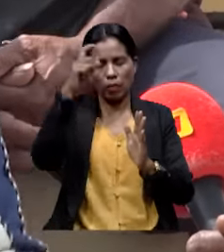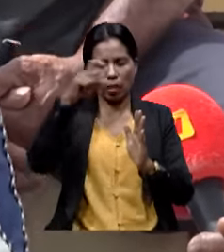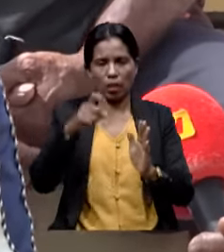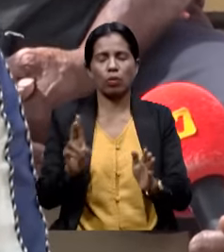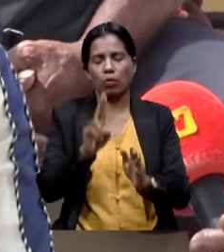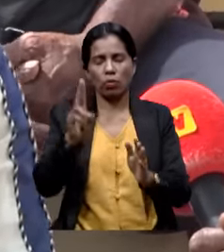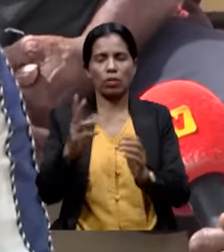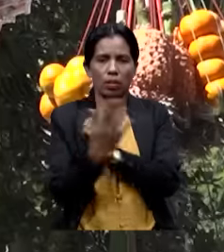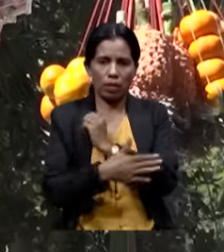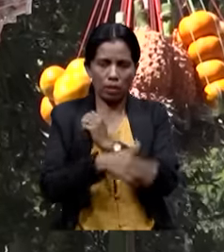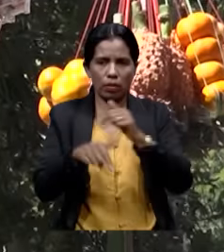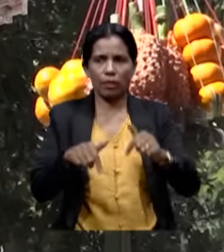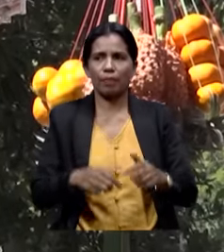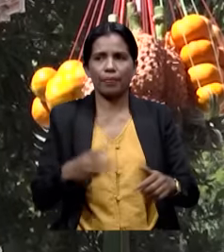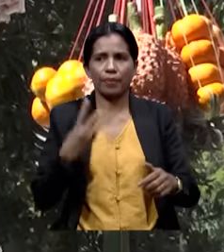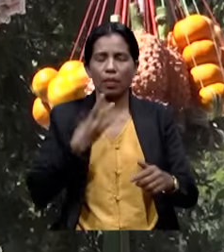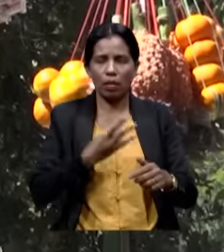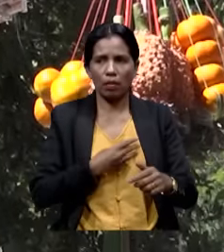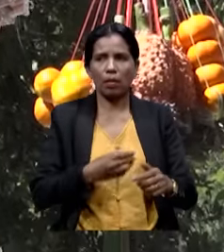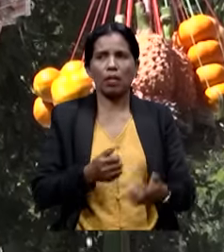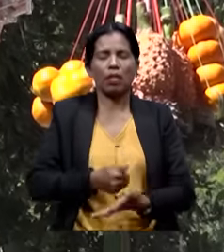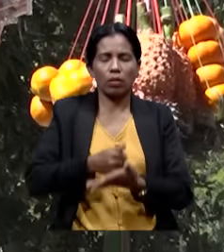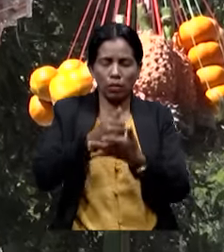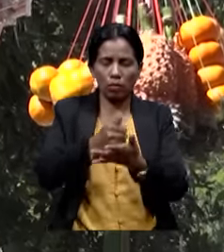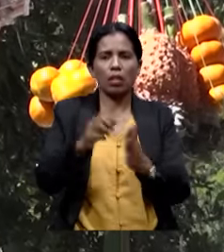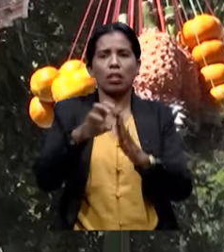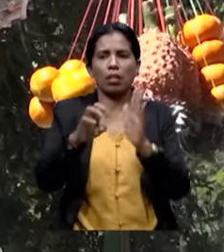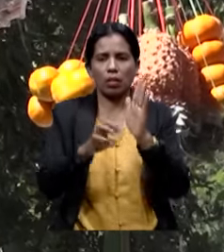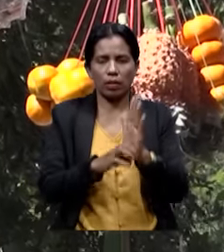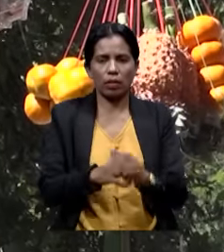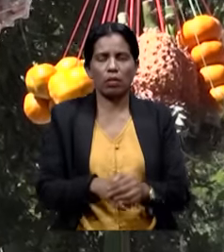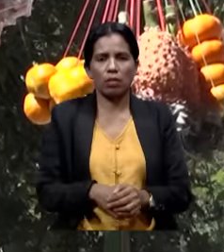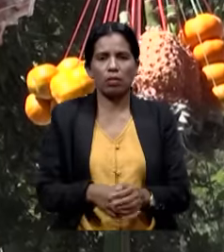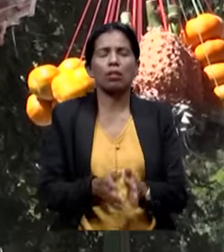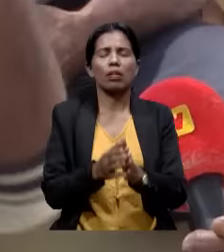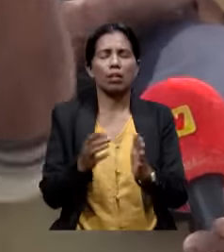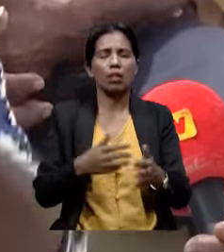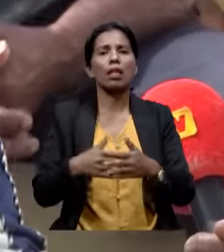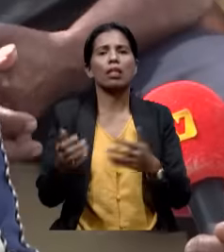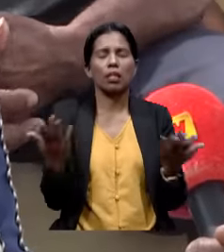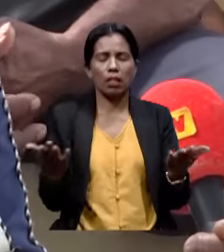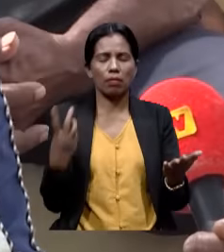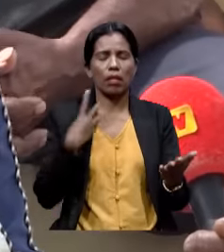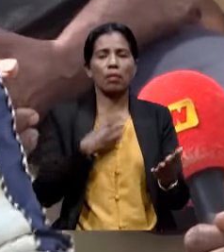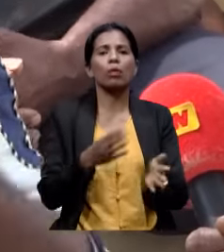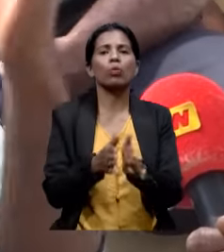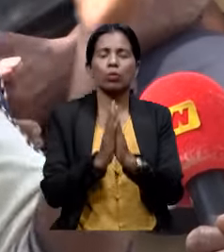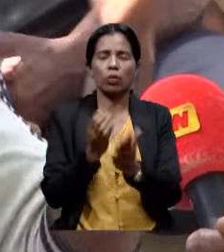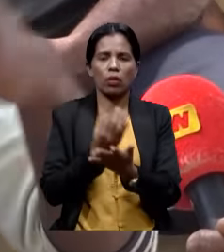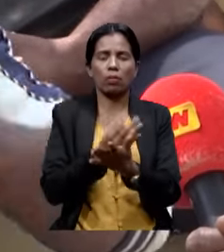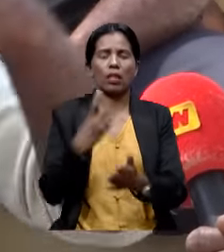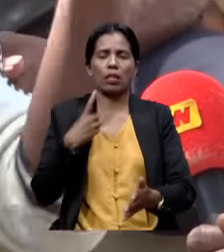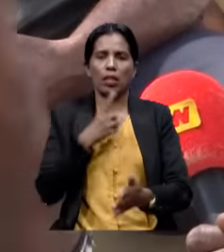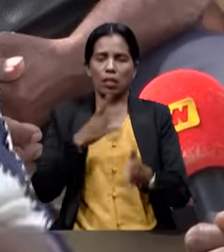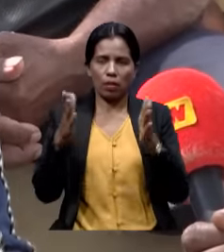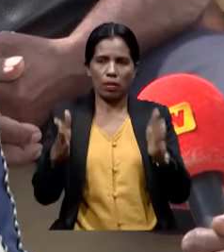bayi be nasam jadi. Maka kami pemus poin ini atau tulung hidup di stadu. Tiada maka kami beli tanah lima be deputado. Dalam hira maka kami halau fair deputado ne bangkada